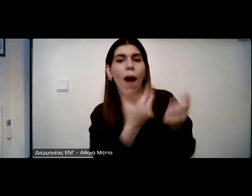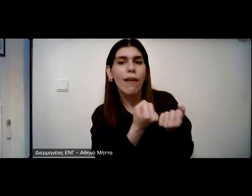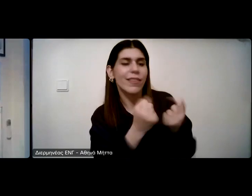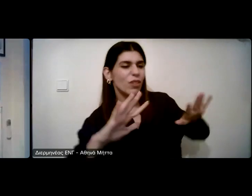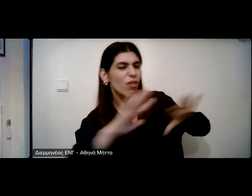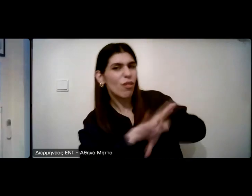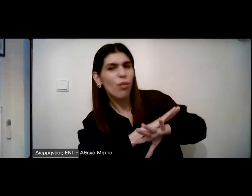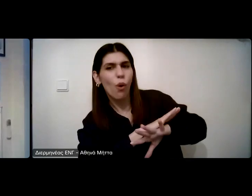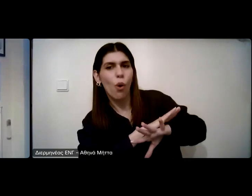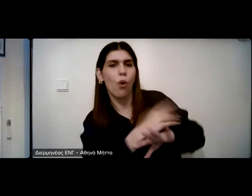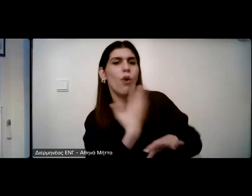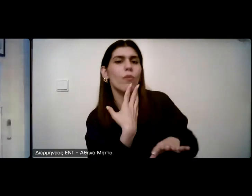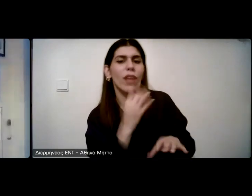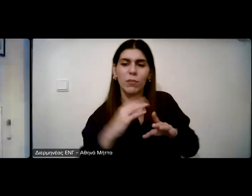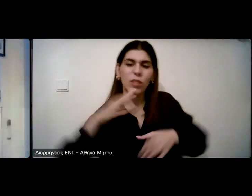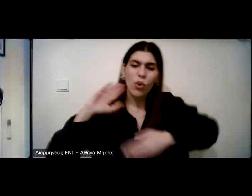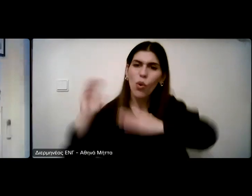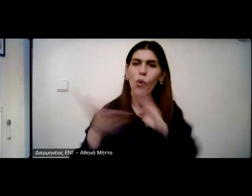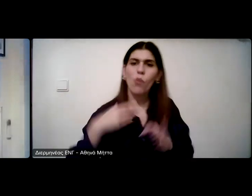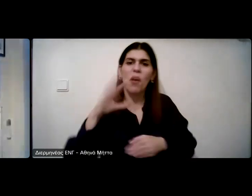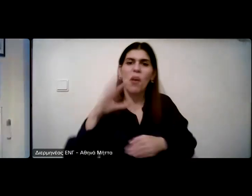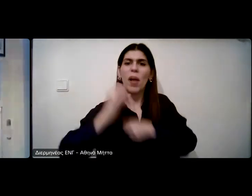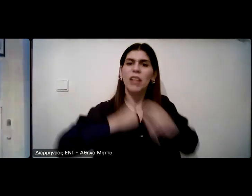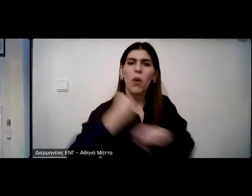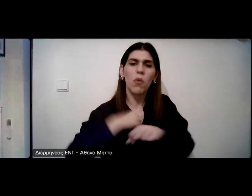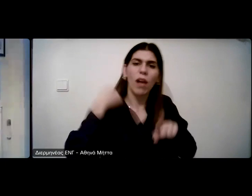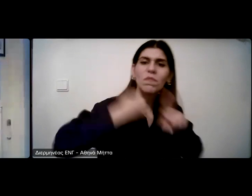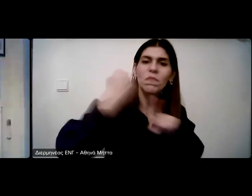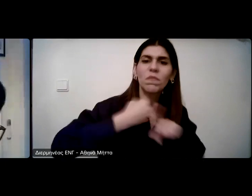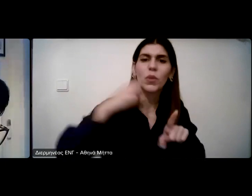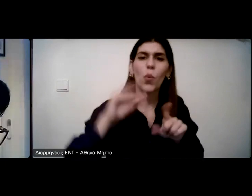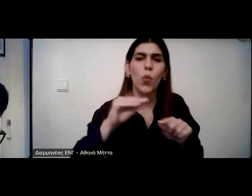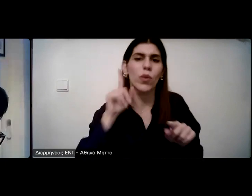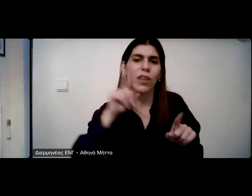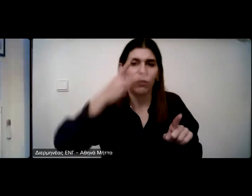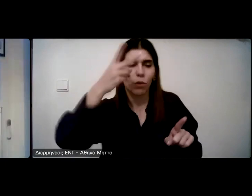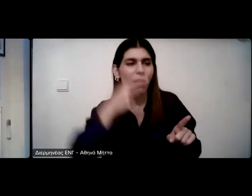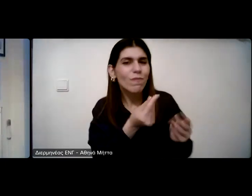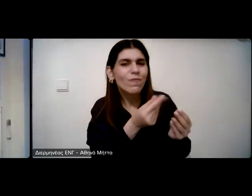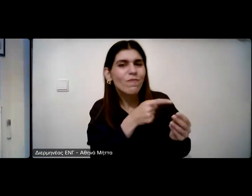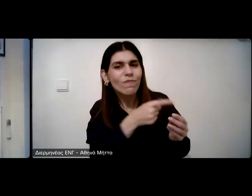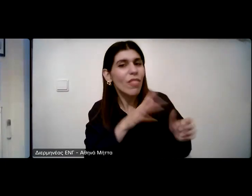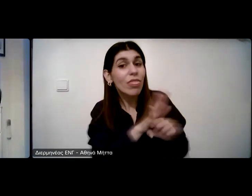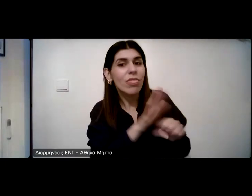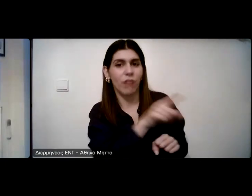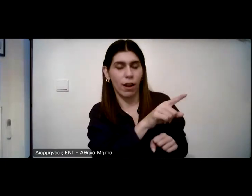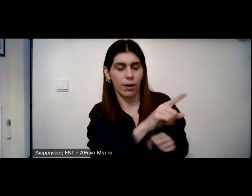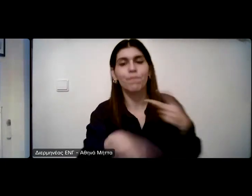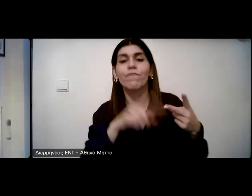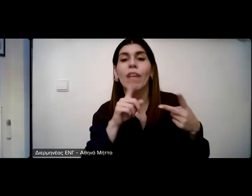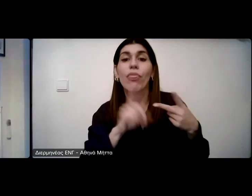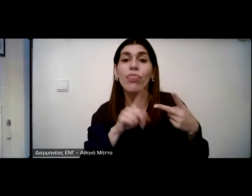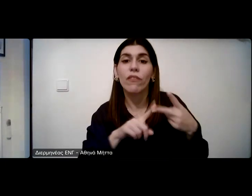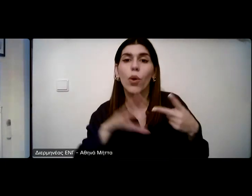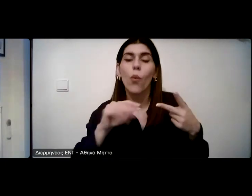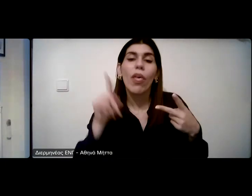εξαφάνιση αγώνων 50 περί χρόνων. Αντίθετα, η θηλυκοποίηση βασίζεται στη ρητή παρουσία